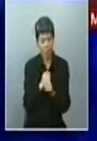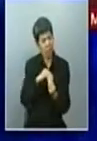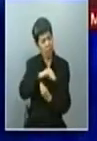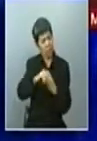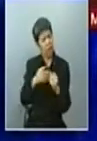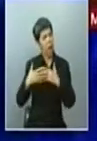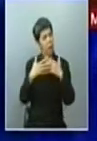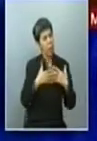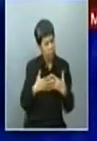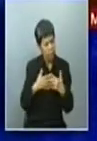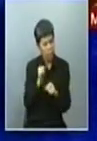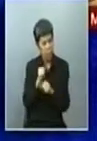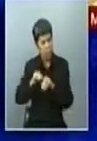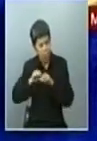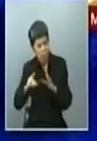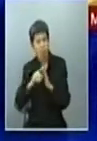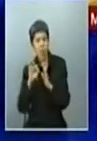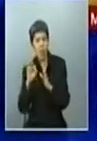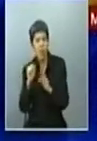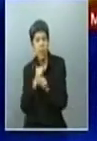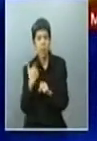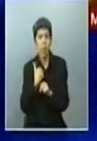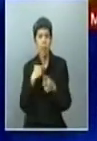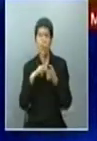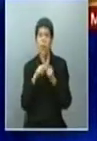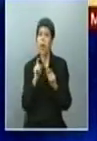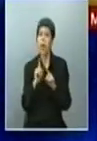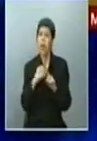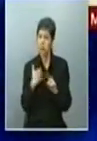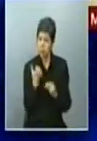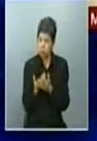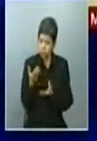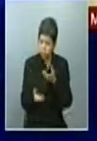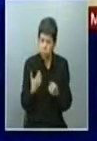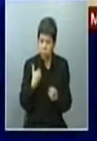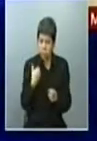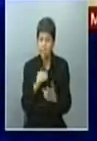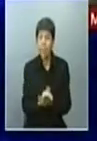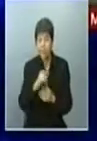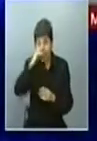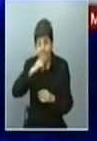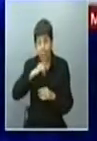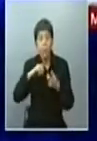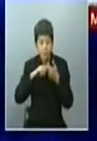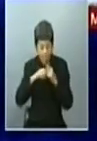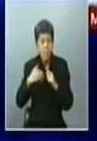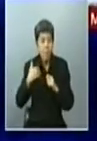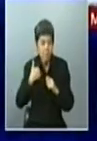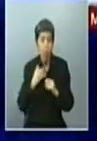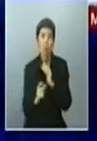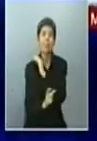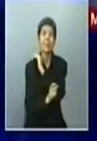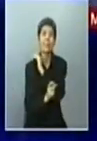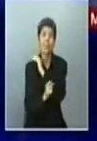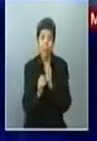หรัฐแล้วก็คำแถลงของเฟดเนี่ยก็จะเข้ามามีผลกระทบต่อการลงทุนนะครับเพราะฉะนั้นตลาดไทยก็ได้รับผลกระทบเช่นเดียวกันกับสิงคโปร์นะ